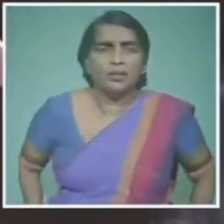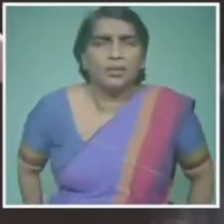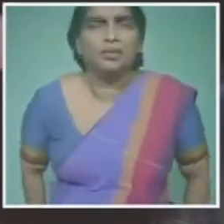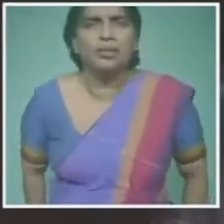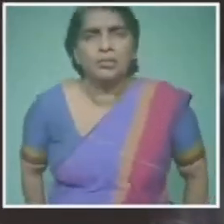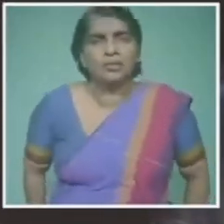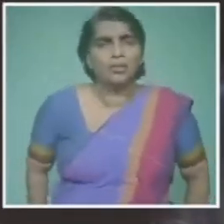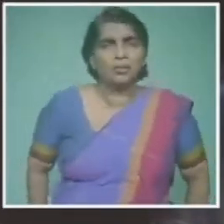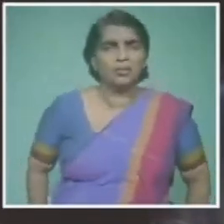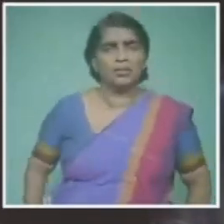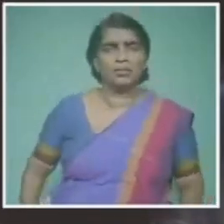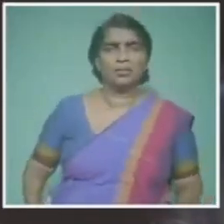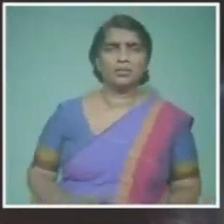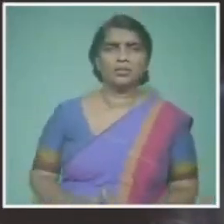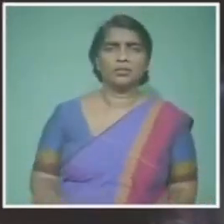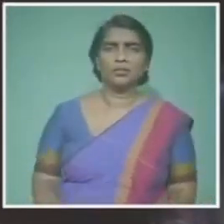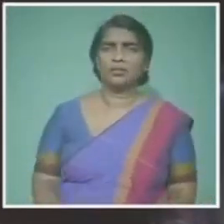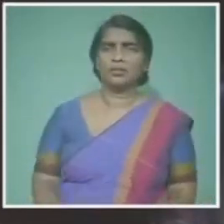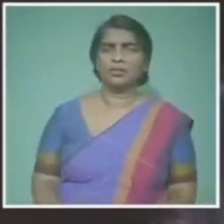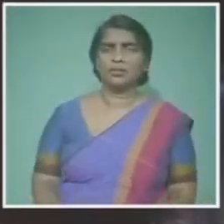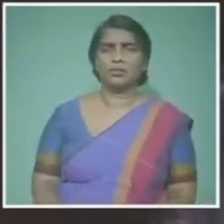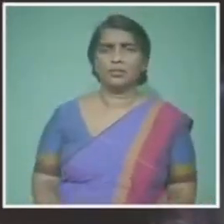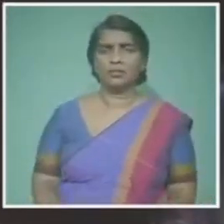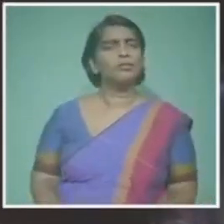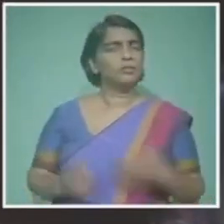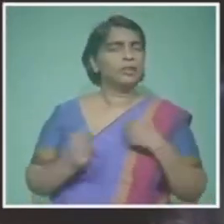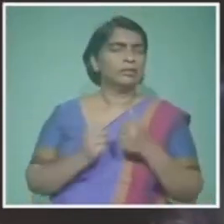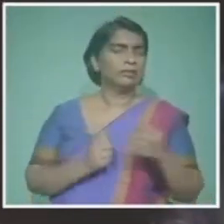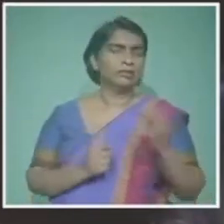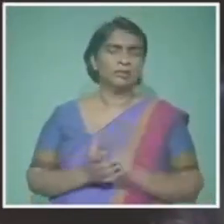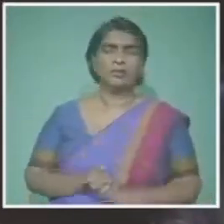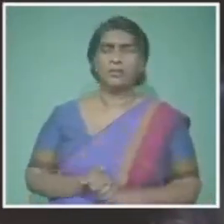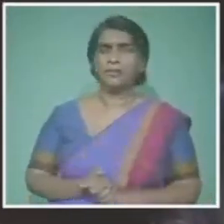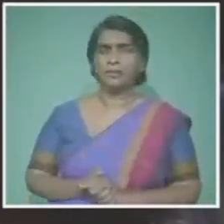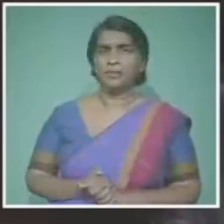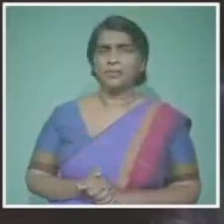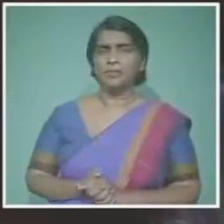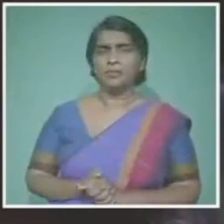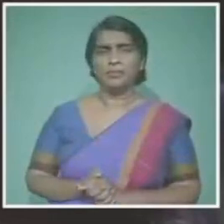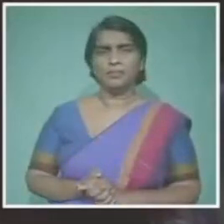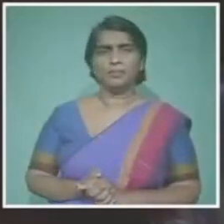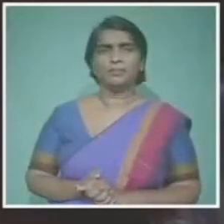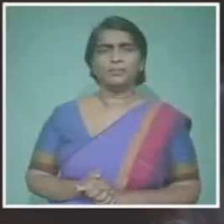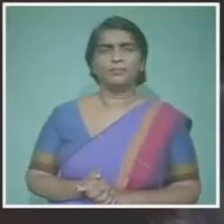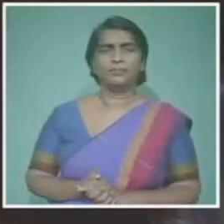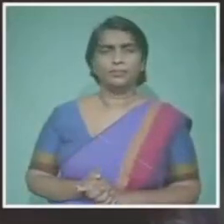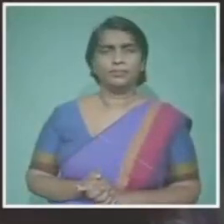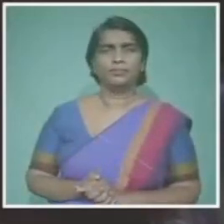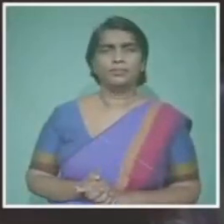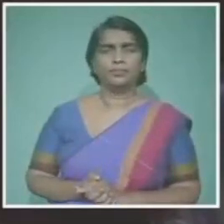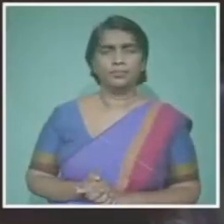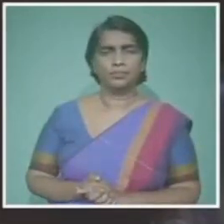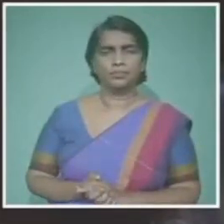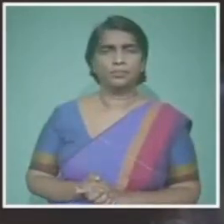on it. Mr. Advokat Minister, abik kerana mereka moratorium kerana mereka. Kerana ini das kerana mereka. Abik kata kerana